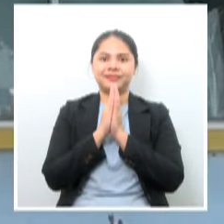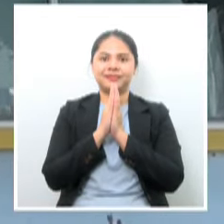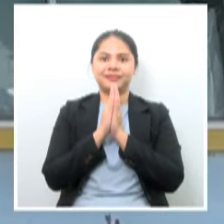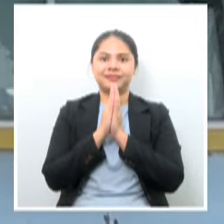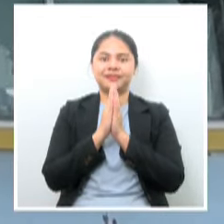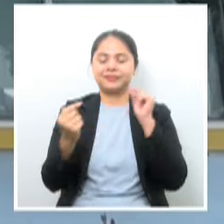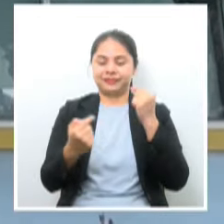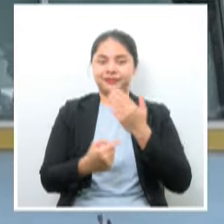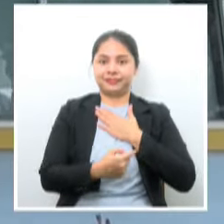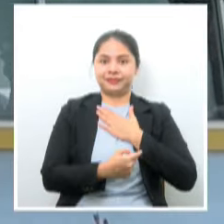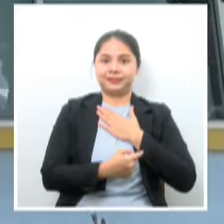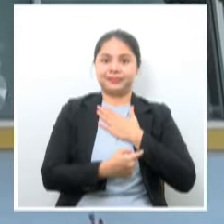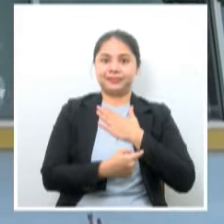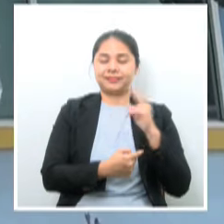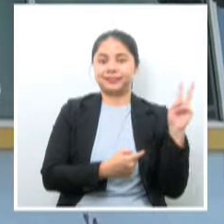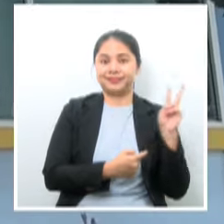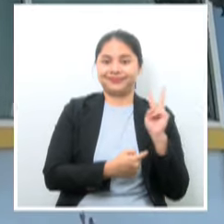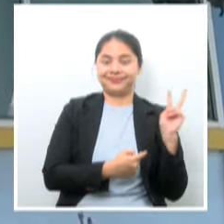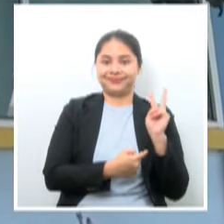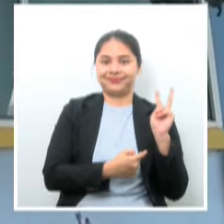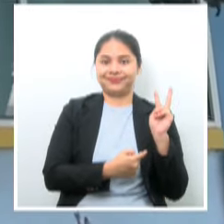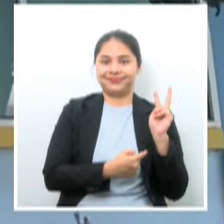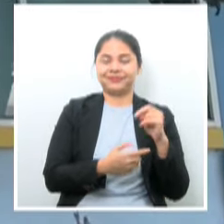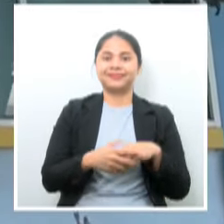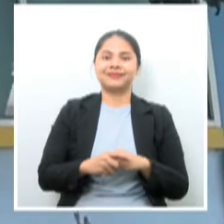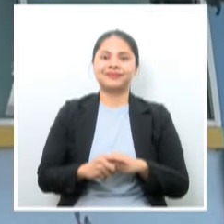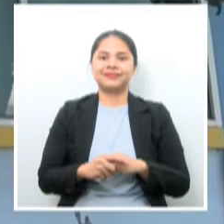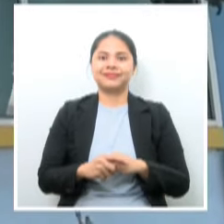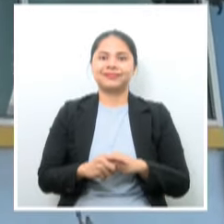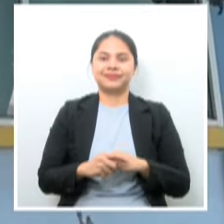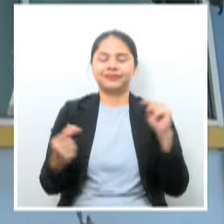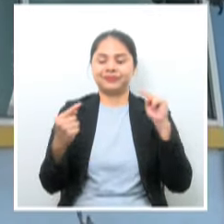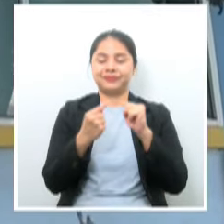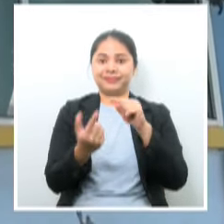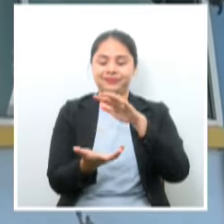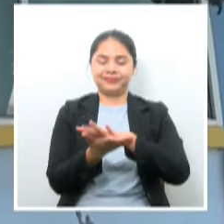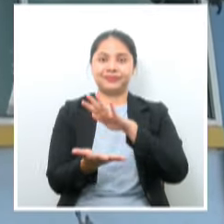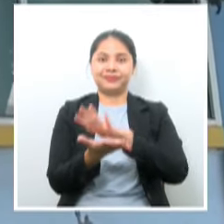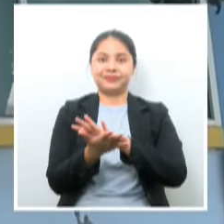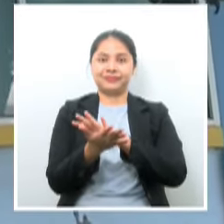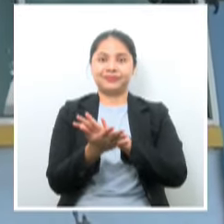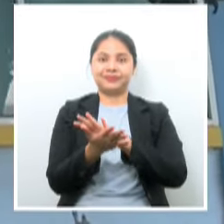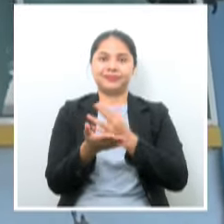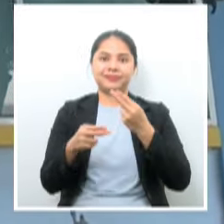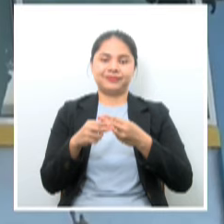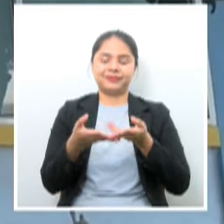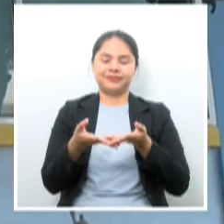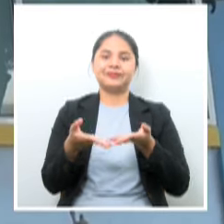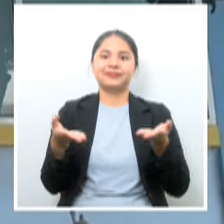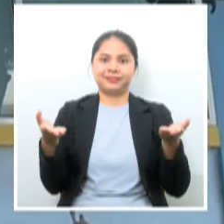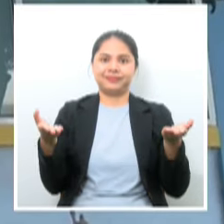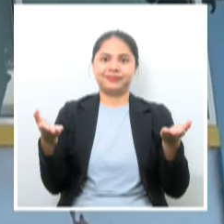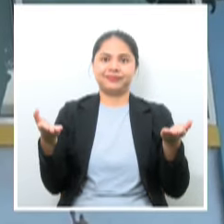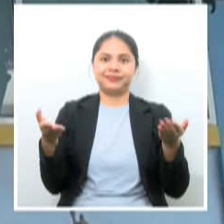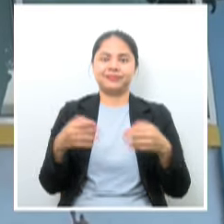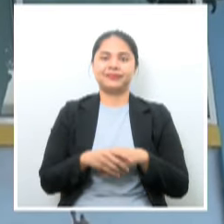ดิฉันนางสาวอิสณีมีแก้ว และดิฉันนางสาวพัชราพรทองพุทธนักเรียนโรงเรียนมัธยมพัชรกิตติยาภา2จองแทงเพชร